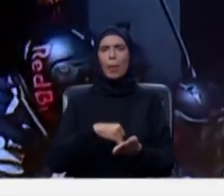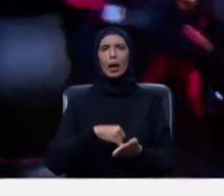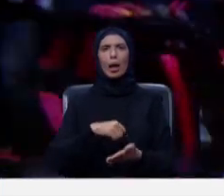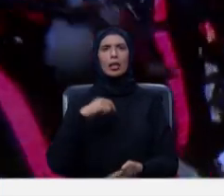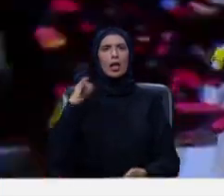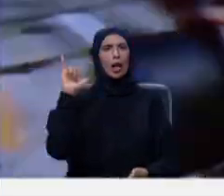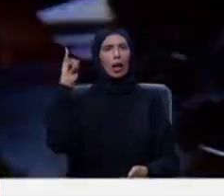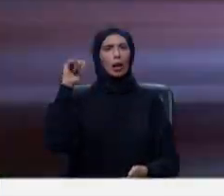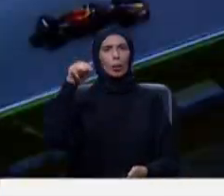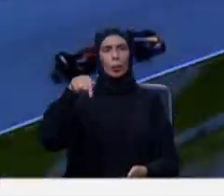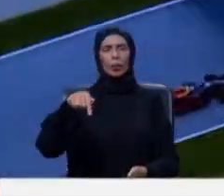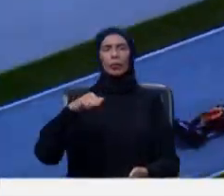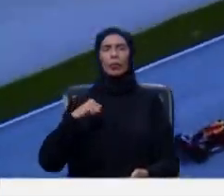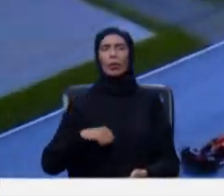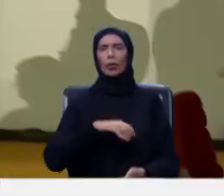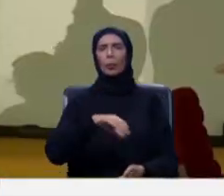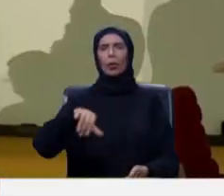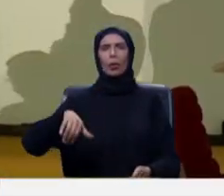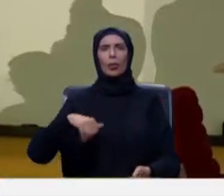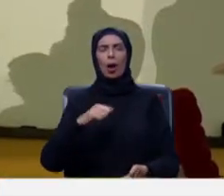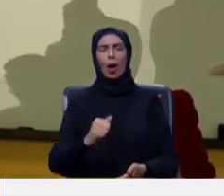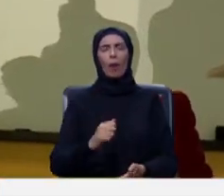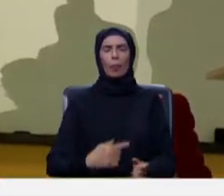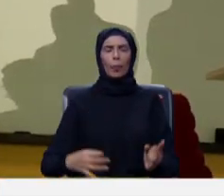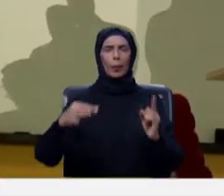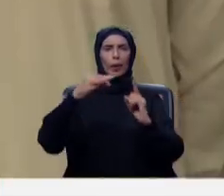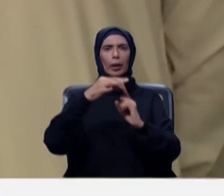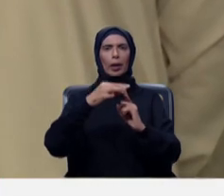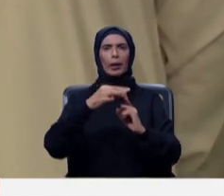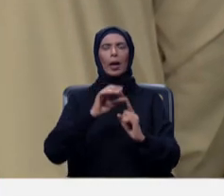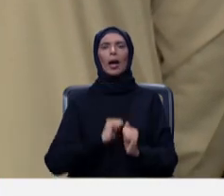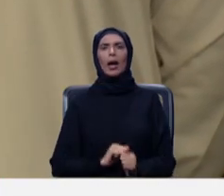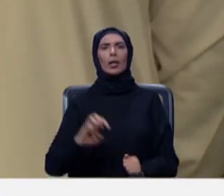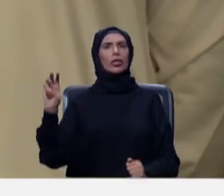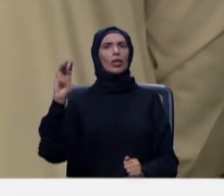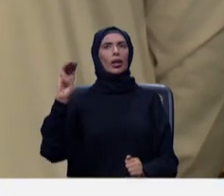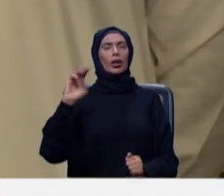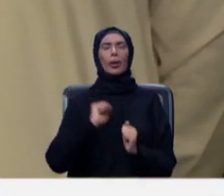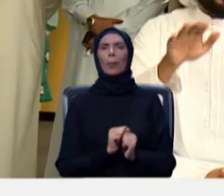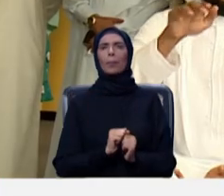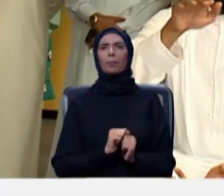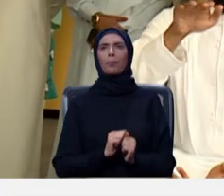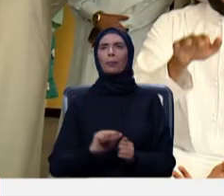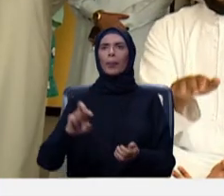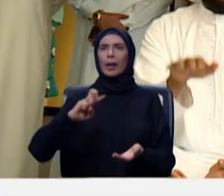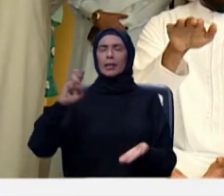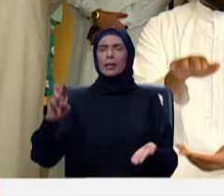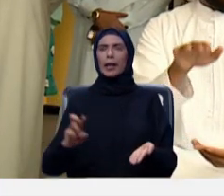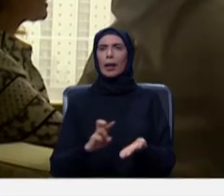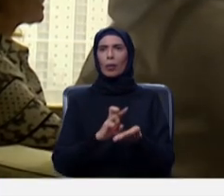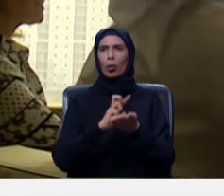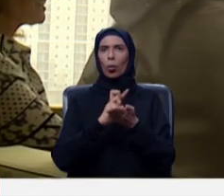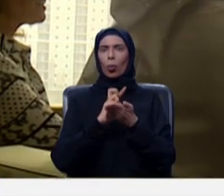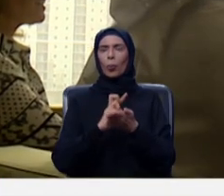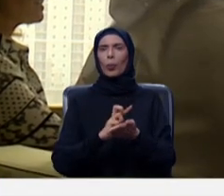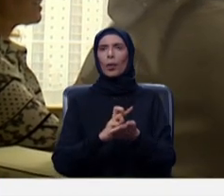الأوسط والتي تساهم بتحقيق العديد من الأهداف التي وضعتها الشركة. خلال الزيارة تابع سمو الشيخ ناصر بن حمد الخليفة